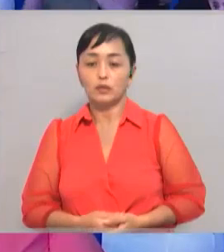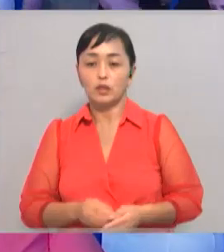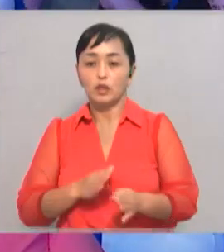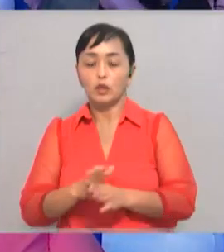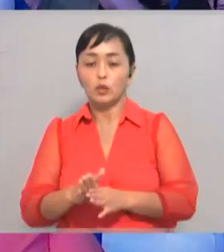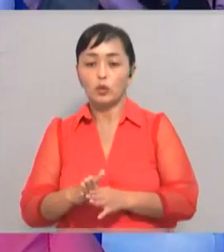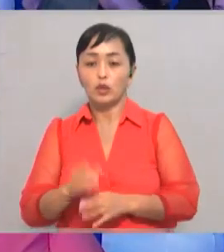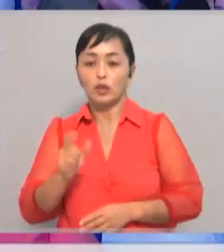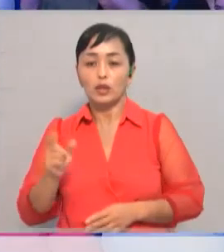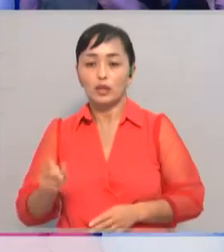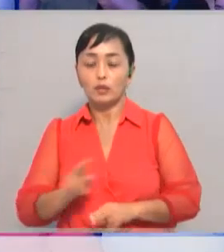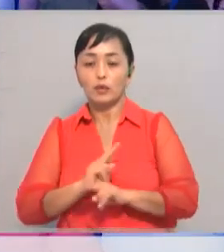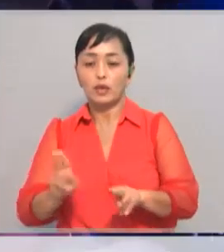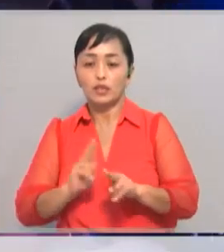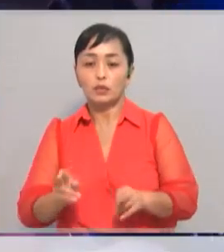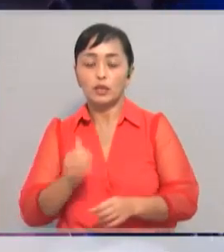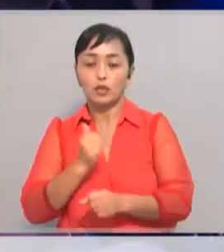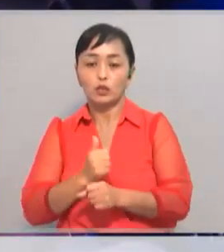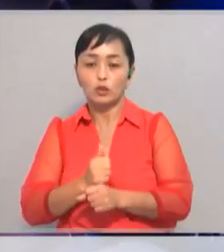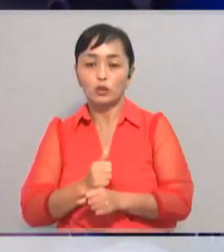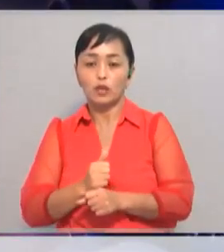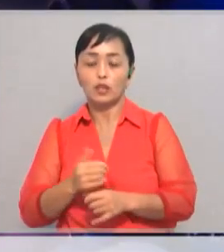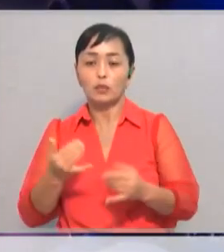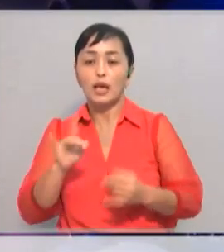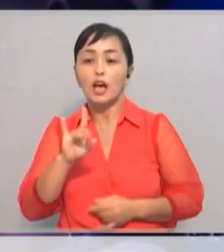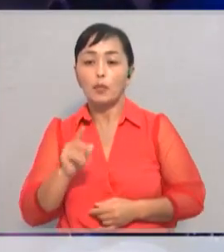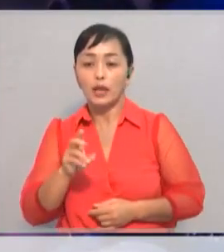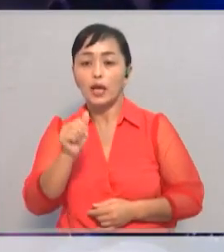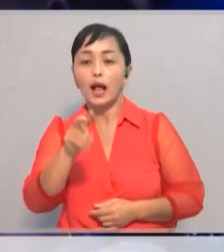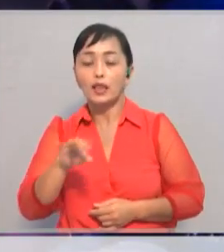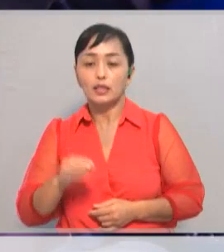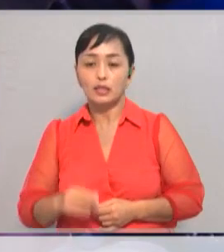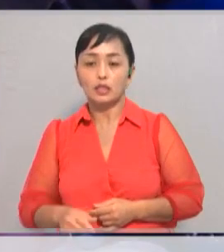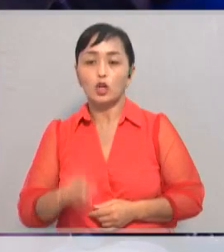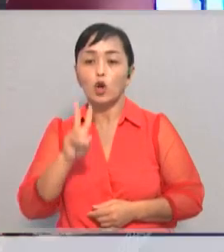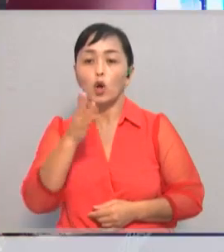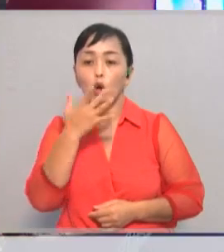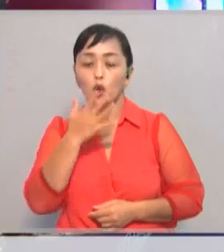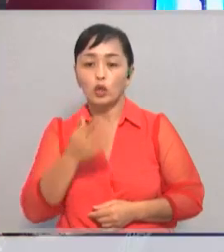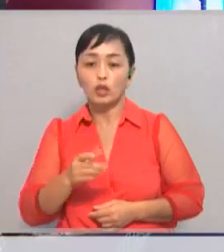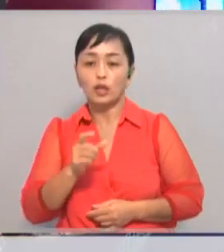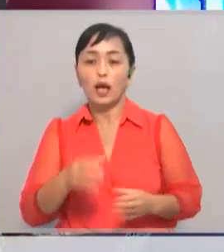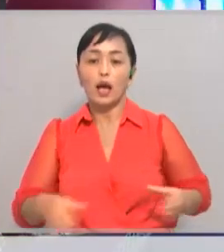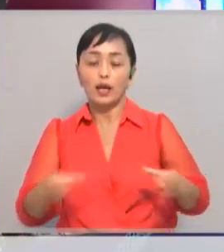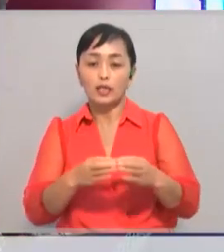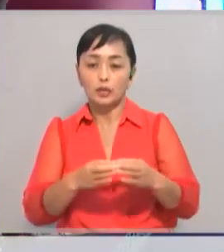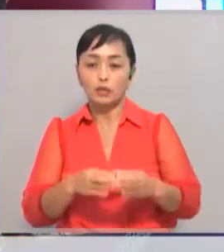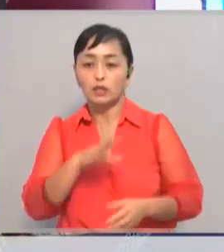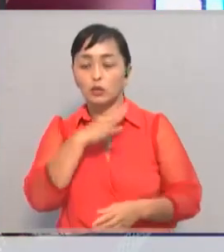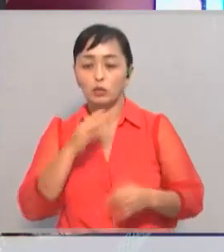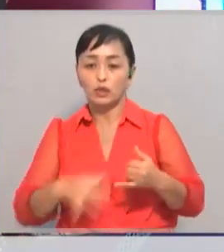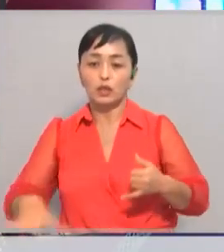Толық адам, кәсіби мұғалім, ұлы ұстаз республикалық форумына Ыбырай Алтынсарин атындағы Ұлттық Білім Академиясының қызметкерлері мен еліміздің